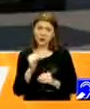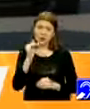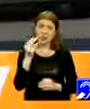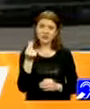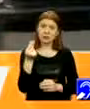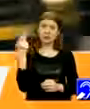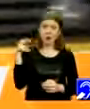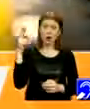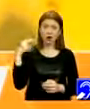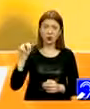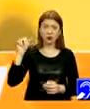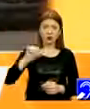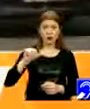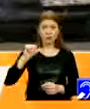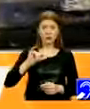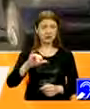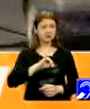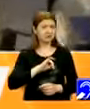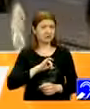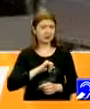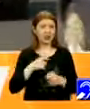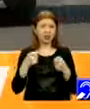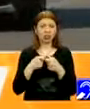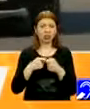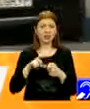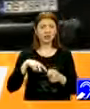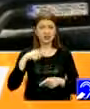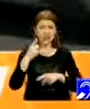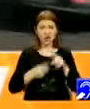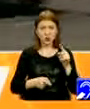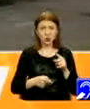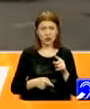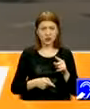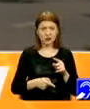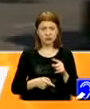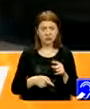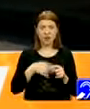în continuare la carburanți, chiar și după ce această acciză va fi redusă.